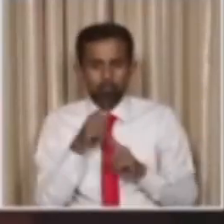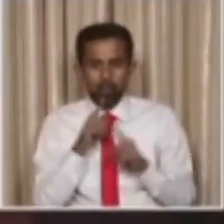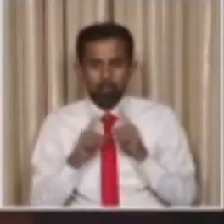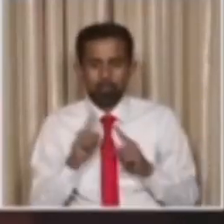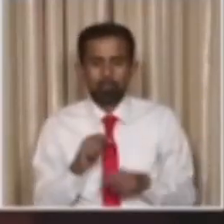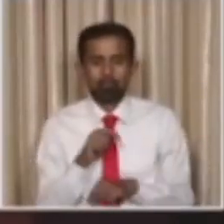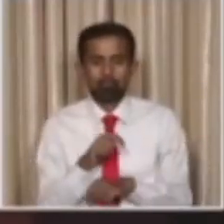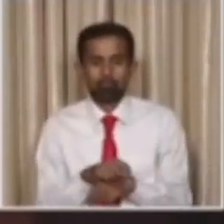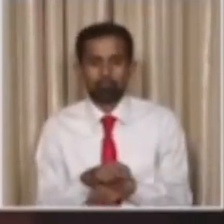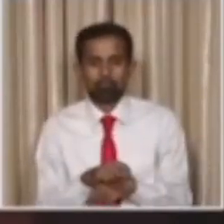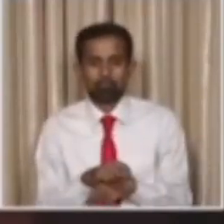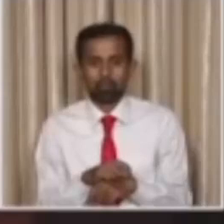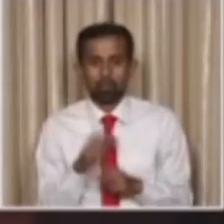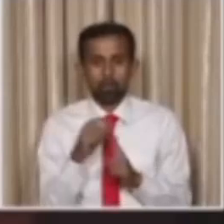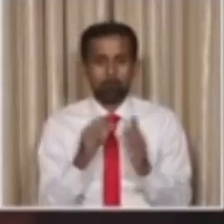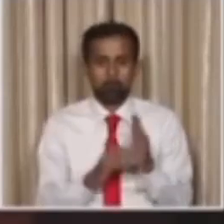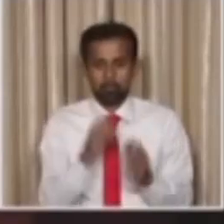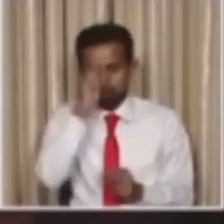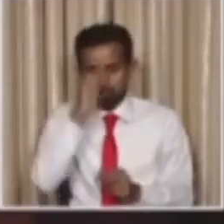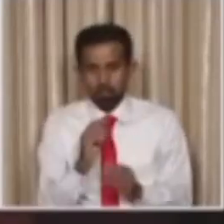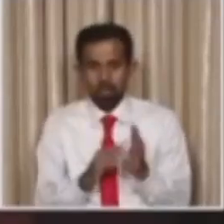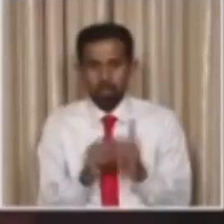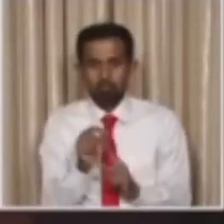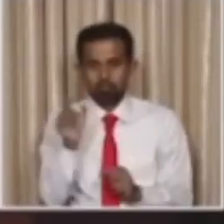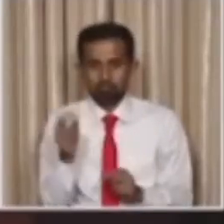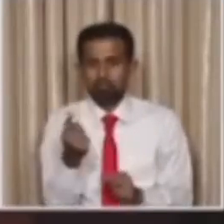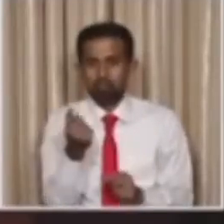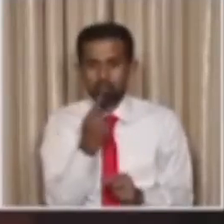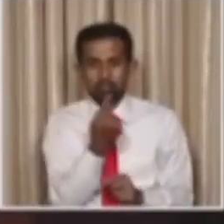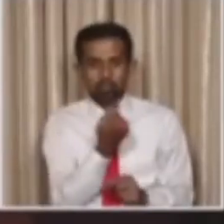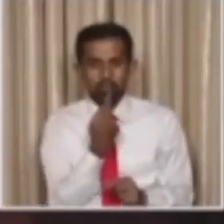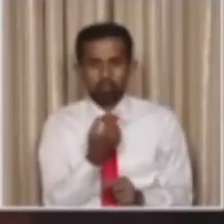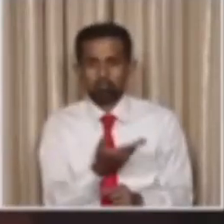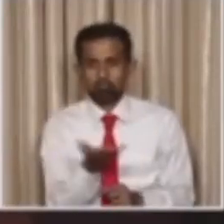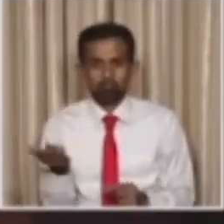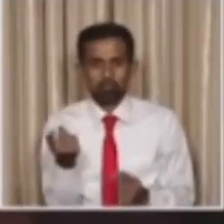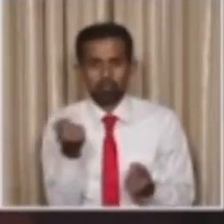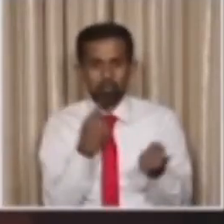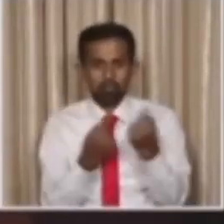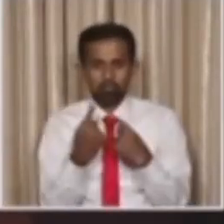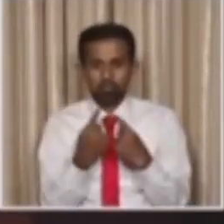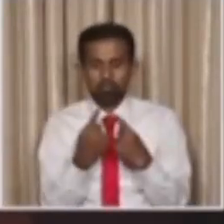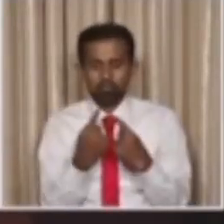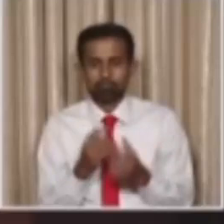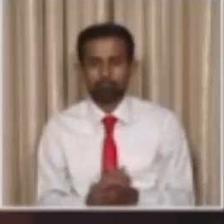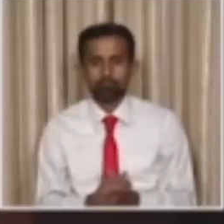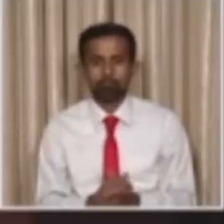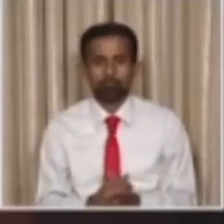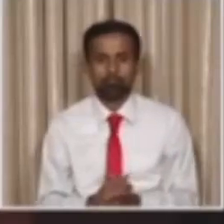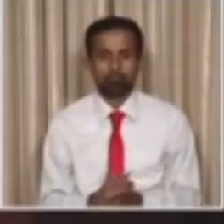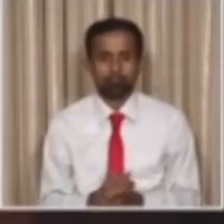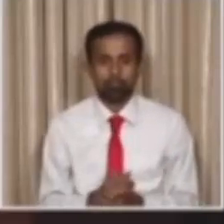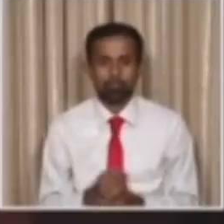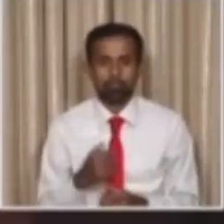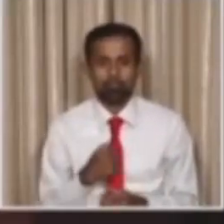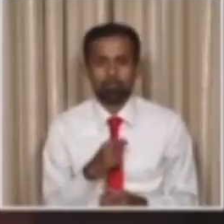අවස්ථාවේ අග්‍රාමාත්‍යතුමත් අමාත්‍යවරුනුත් මේ සභාවේ ඉදිරිපත් කරපු කරුණු කිහිපයක් ගැන මම